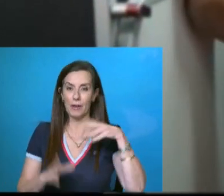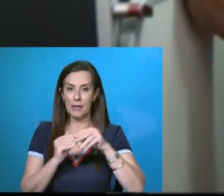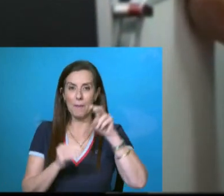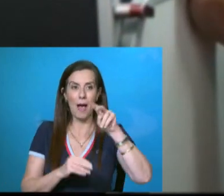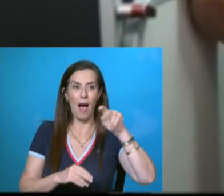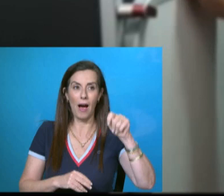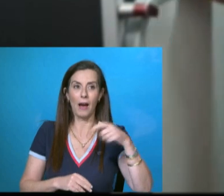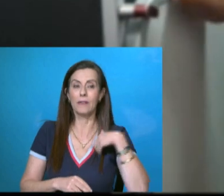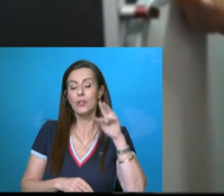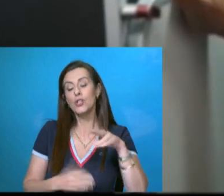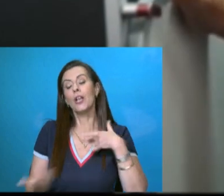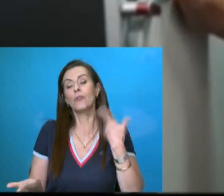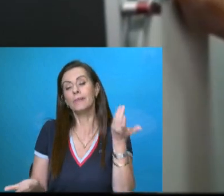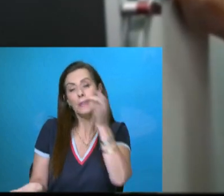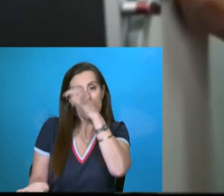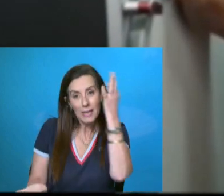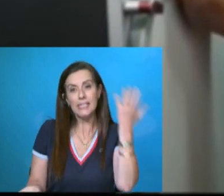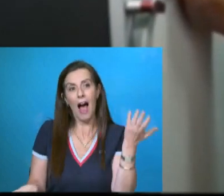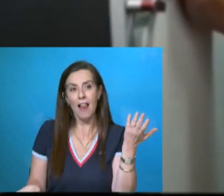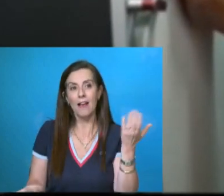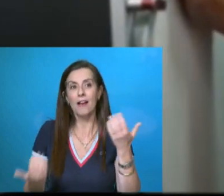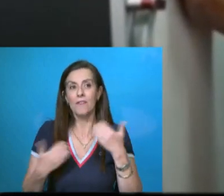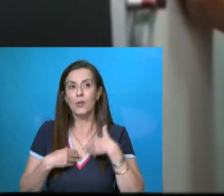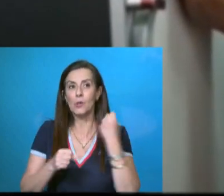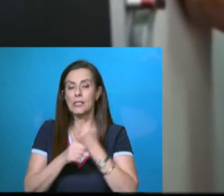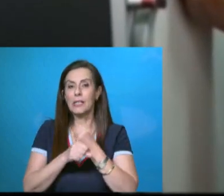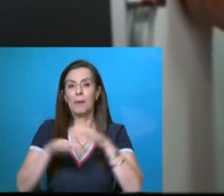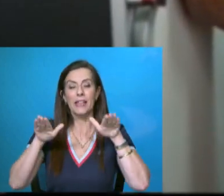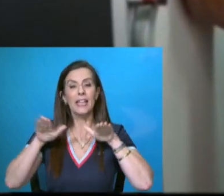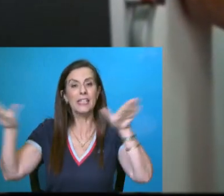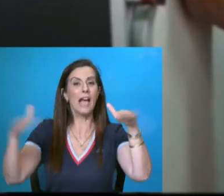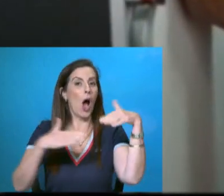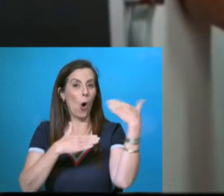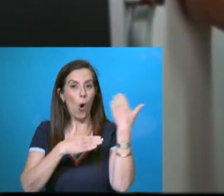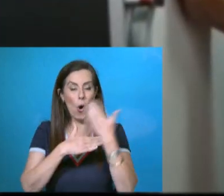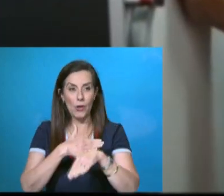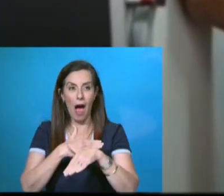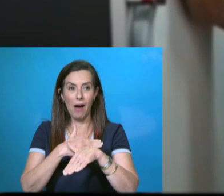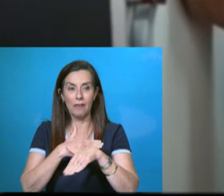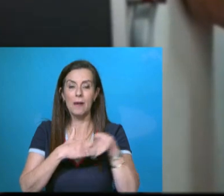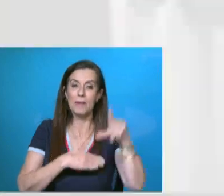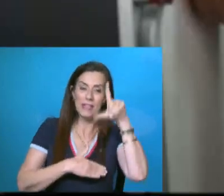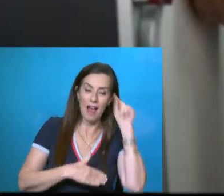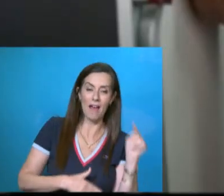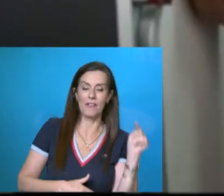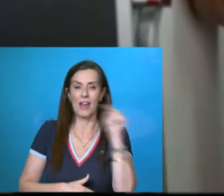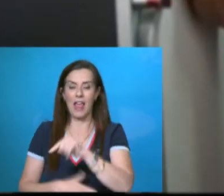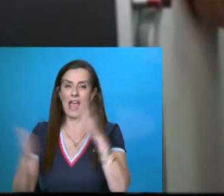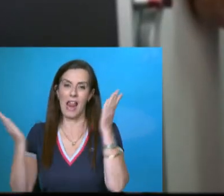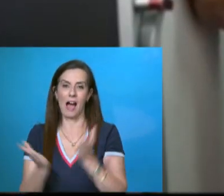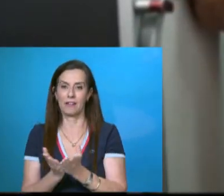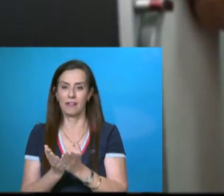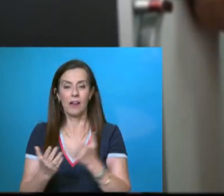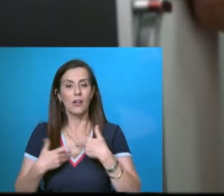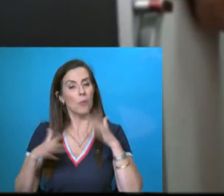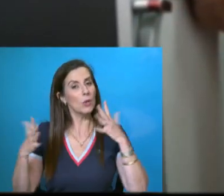בחנקנו הפור, ואנחנו מבצעים את הטיסה האחרונה על הקו, שדה דוב, אילת. אנחנו מאוד מאוד